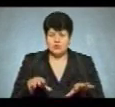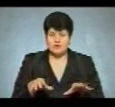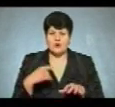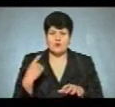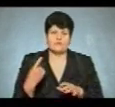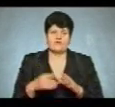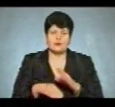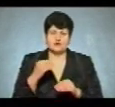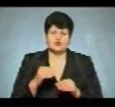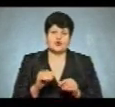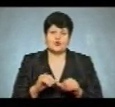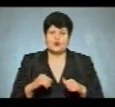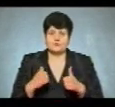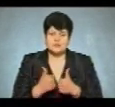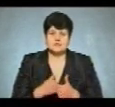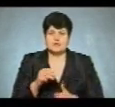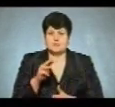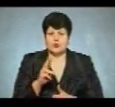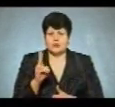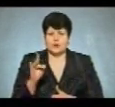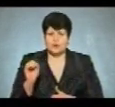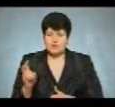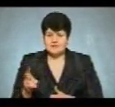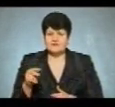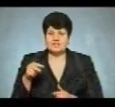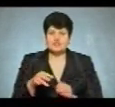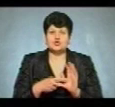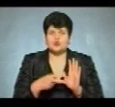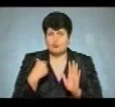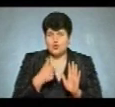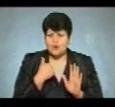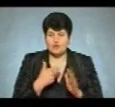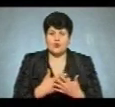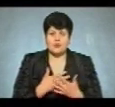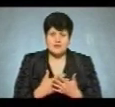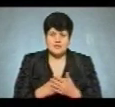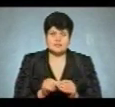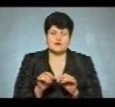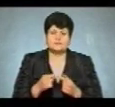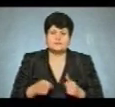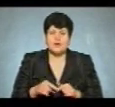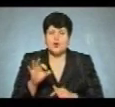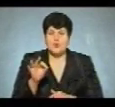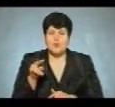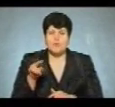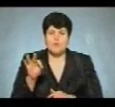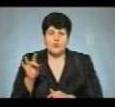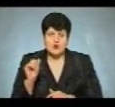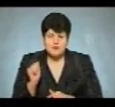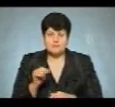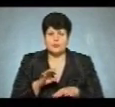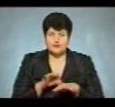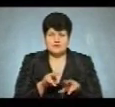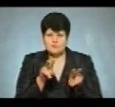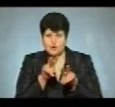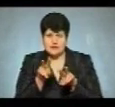номер 163 Микола Крук. З 2007 року громадянська мережа «Опора» аналізує виборчий процес і проводить